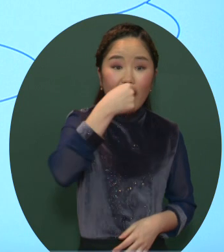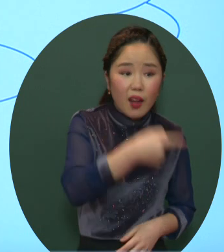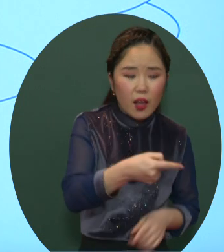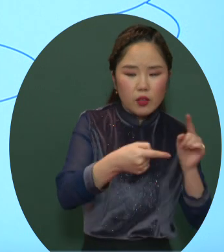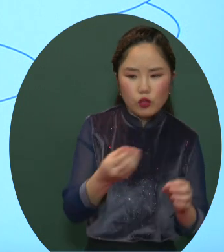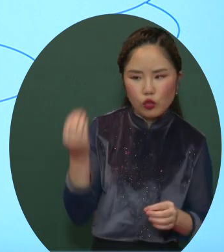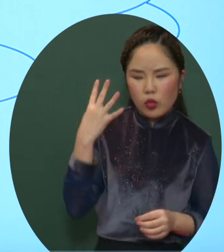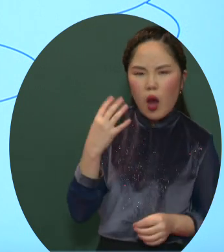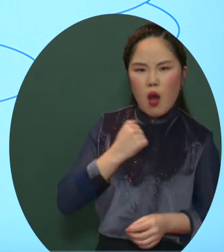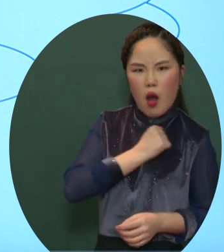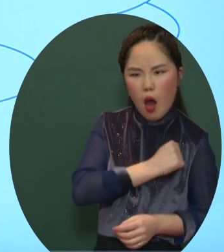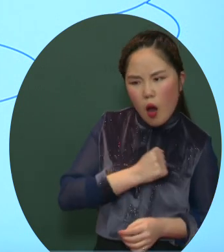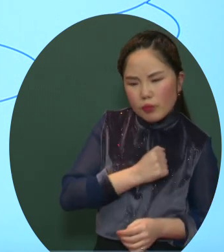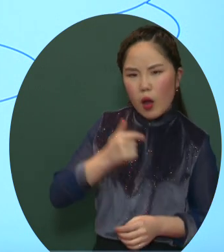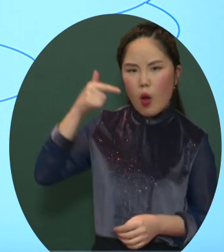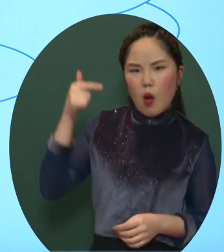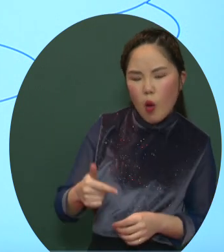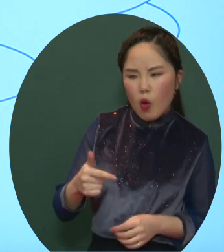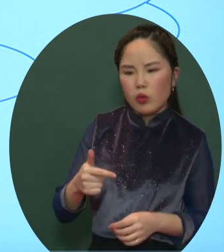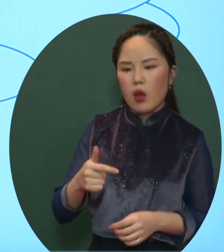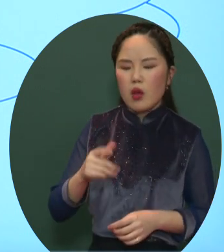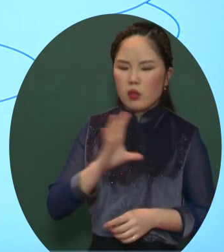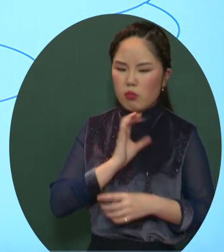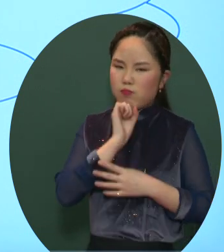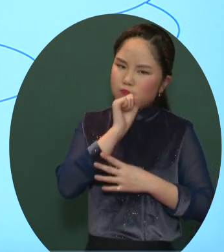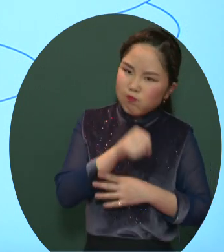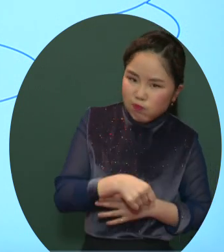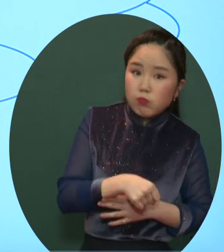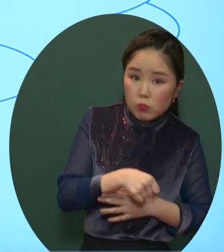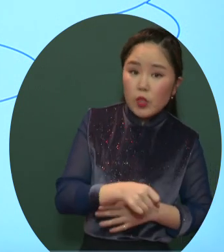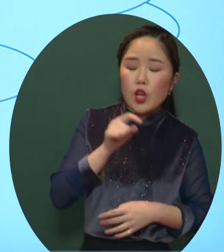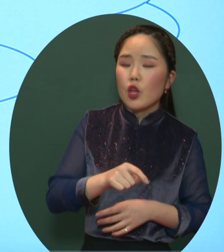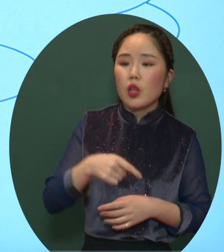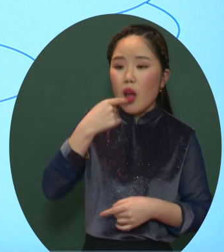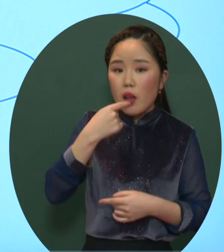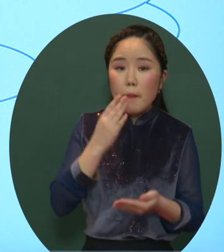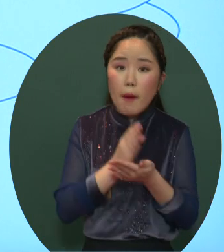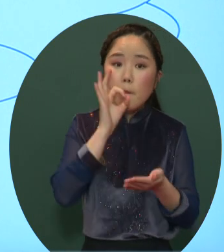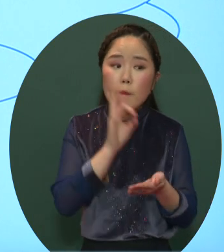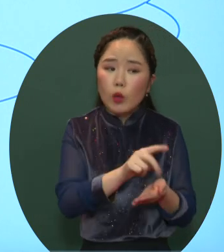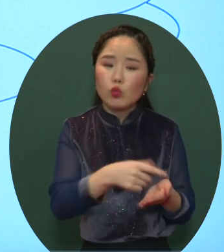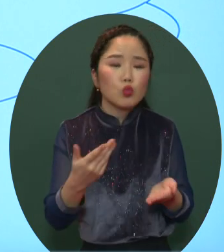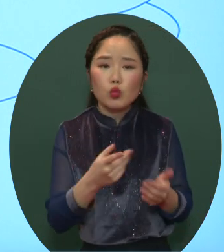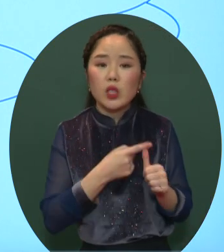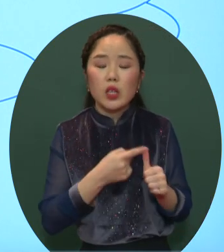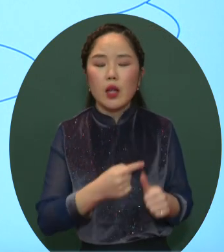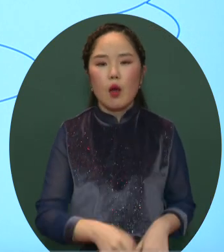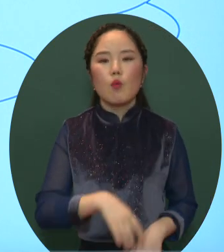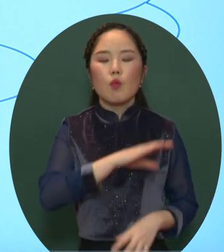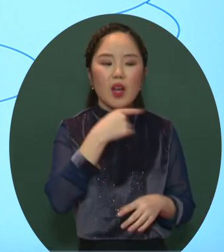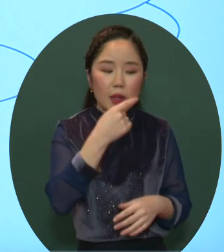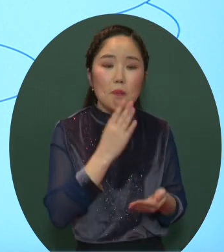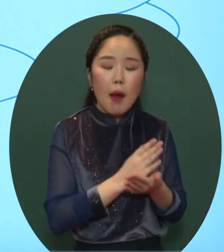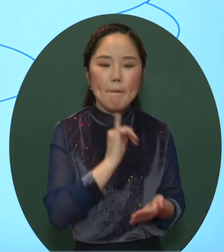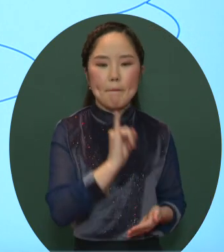гомдоож, уурлуулж, хүсэл зоригийг нь мохоож болдог үгийг хэлэх нь хилээр үйлдэж байгаа